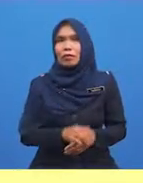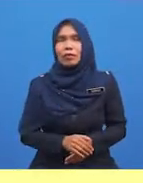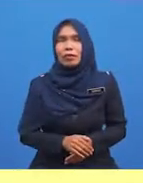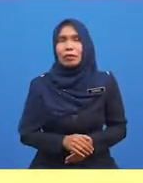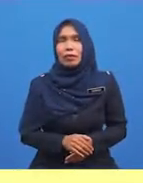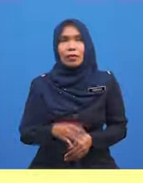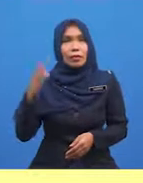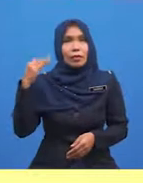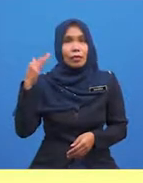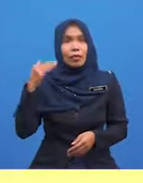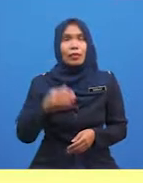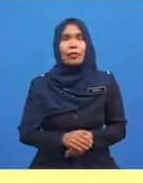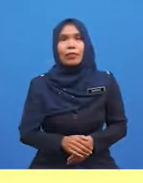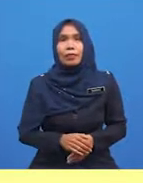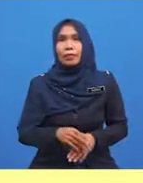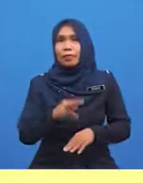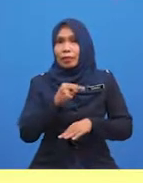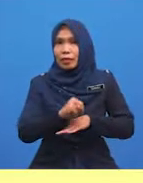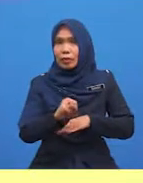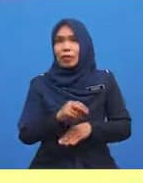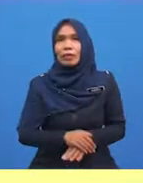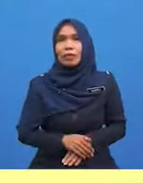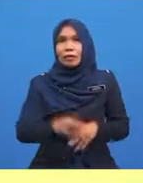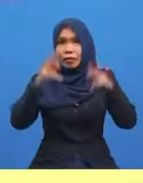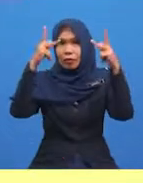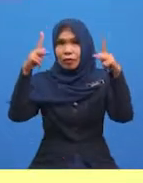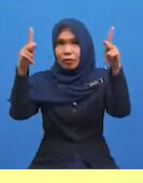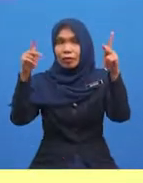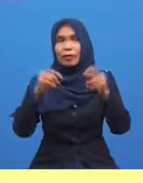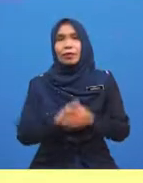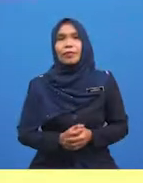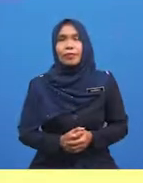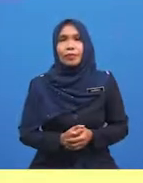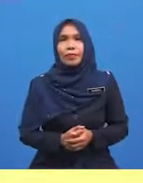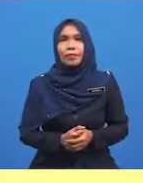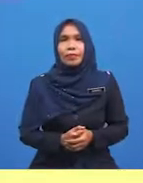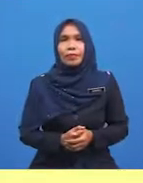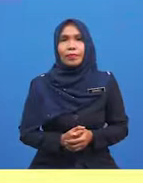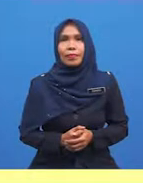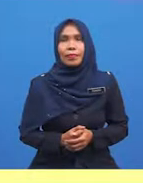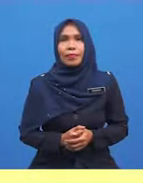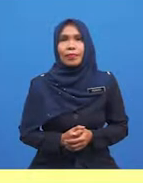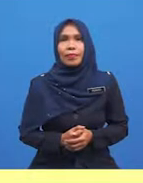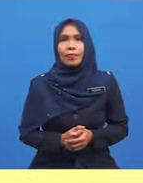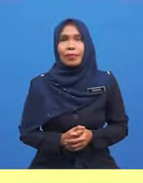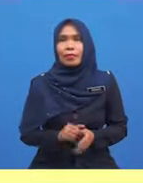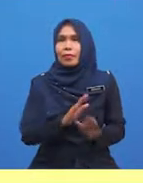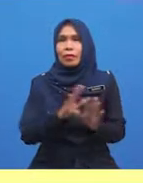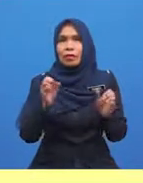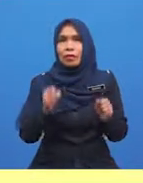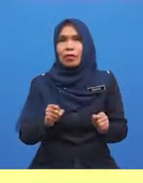Baginda tidak diberi kuasa secara perlembagaan menjalankan tugas sesuka